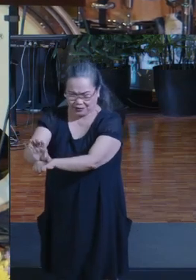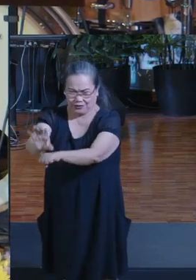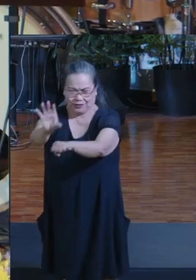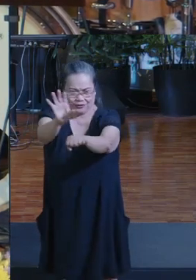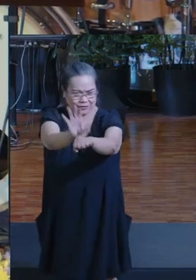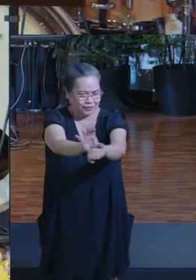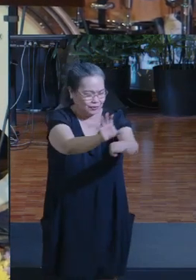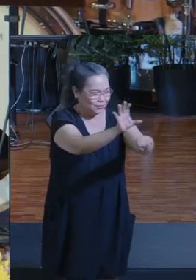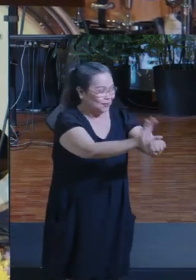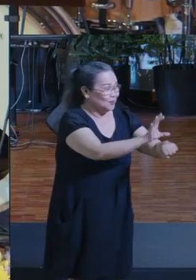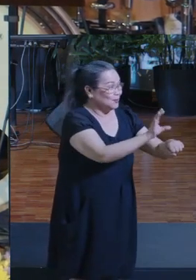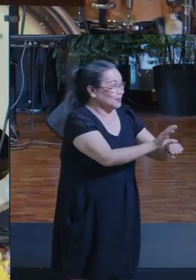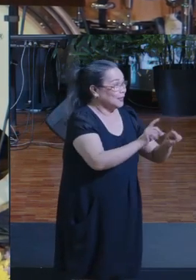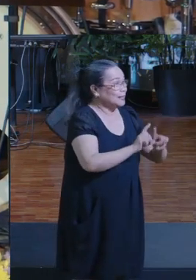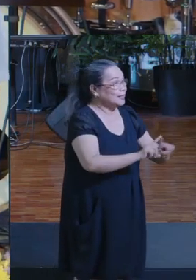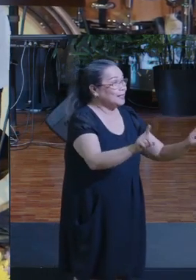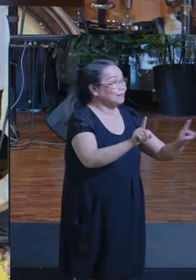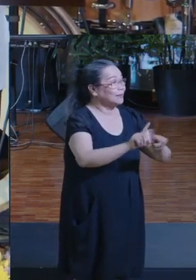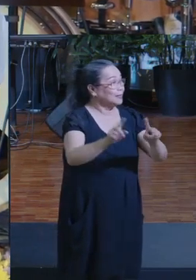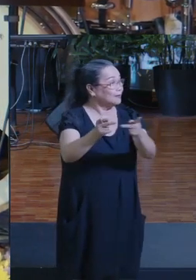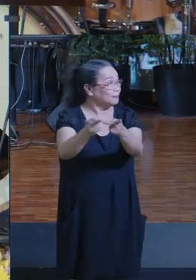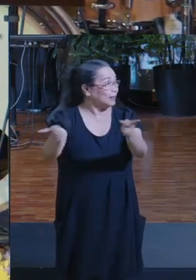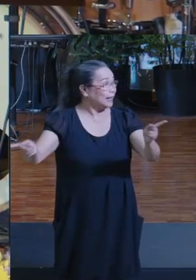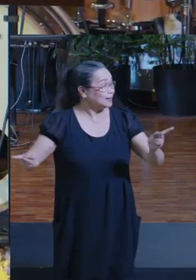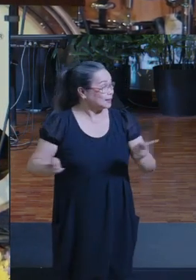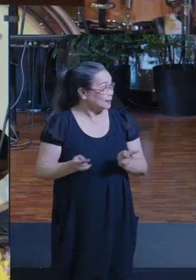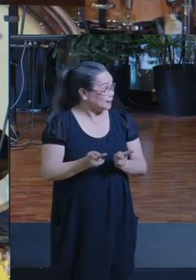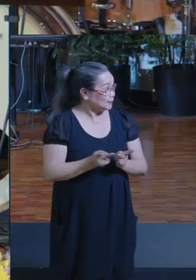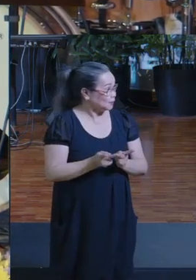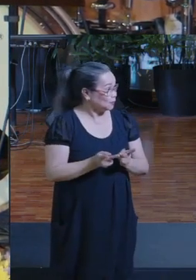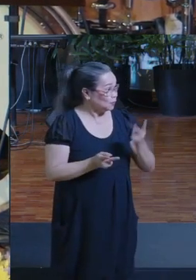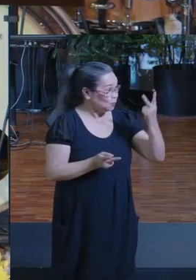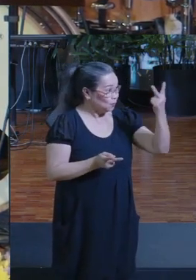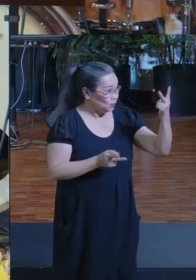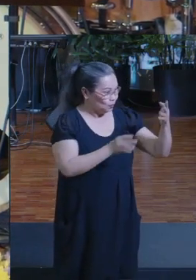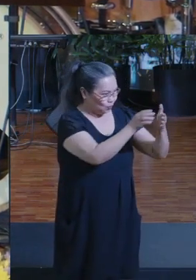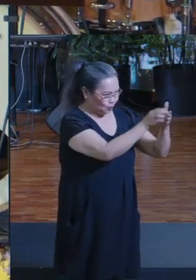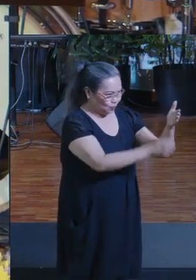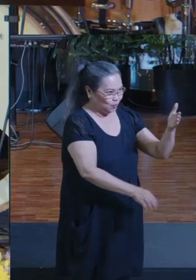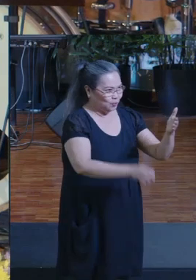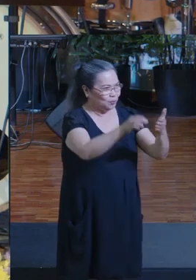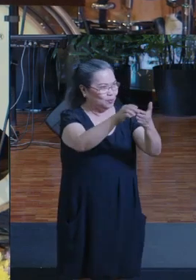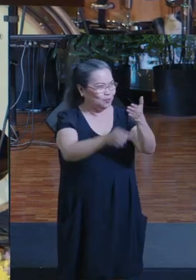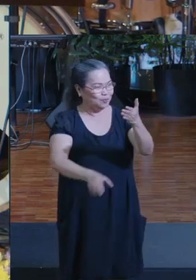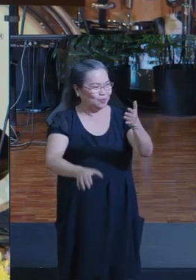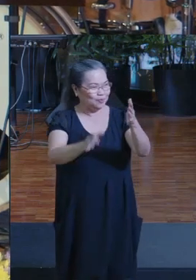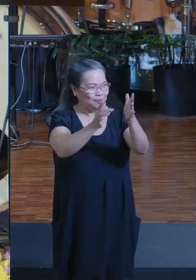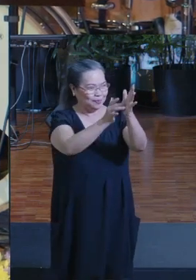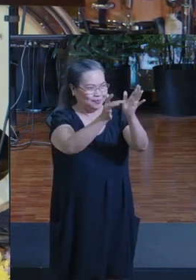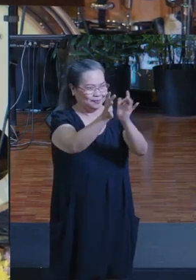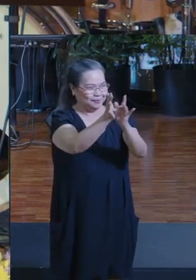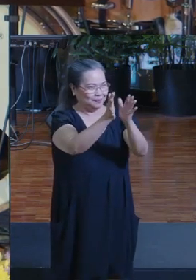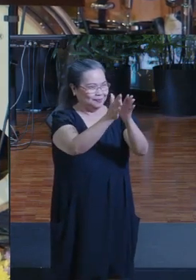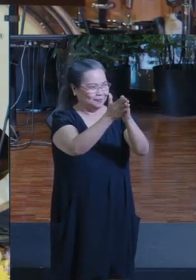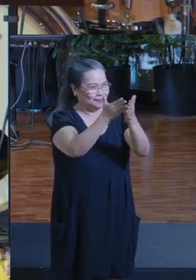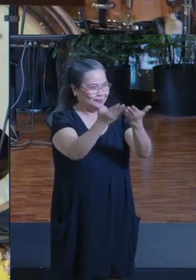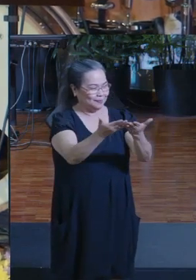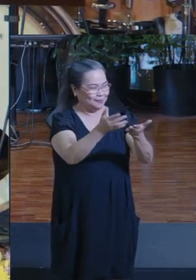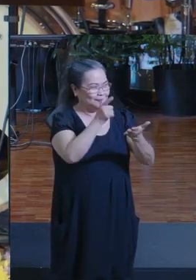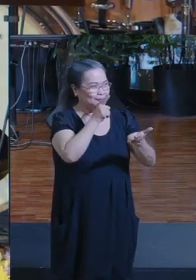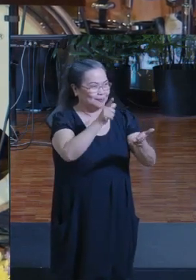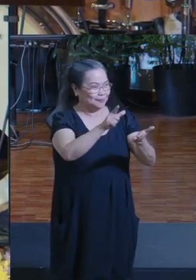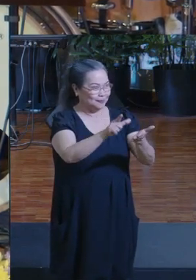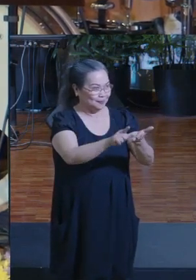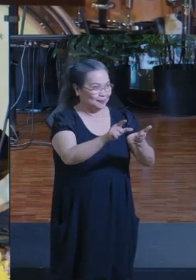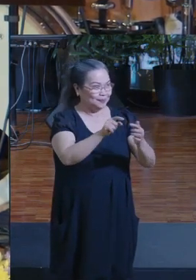ito. So, dun sa pagitan ng dalawang chapter na yan ng Book of Acts, ang pagsulat niya.